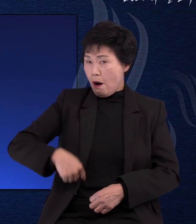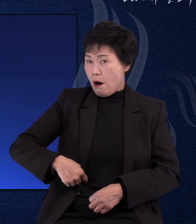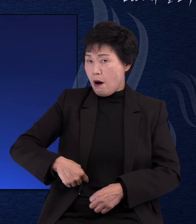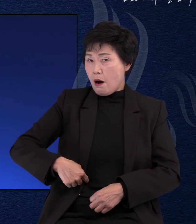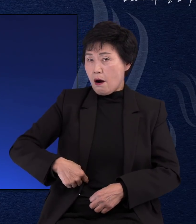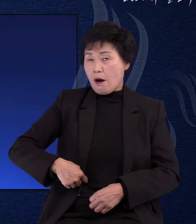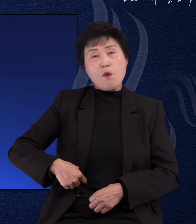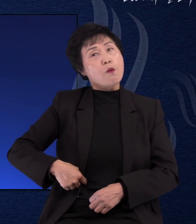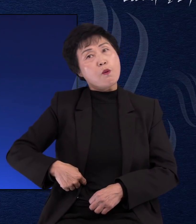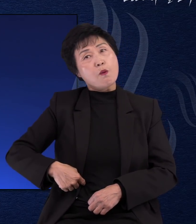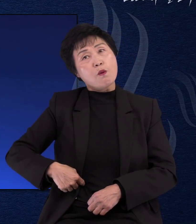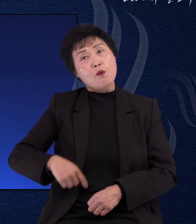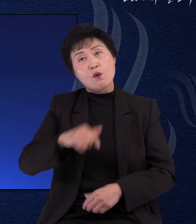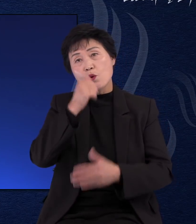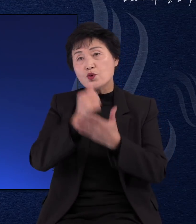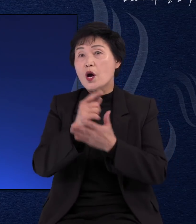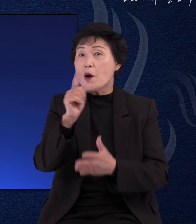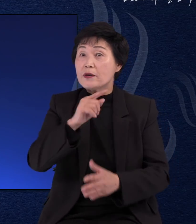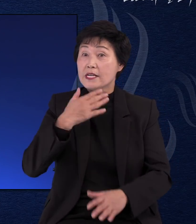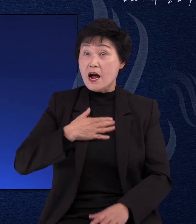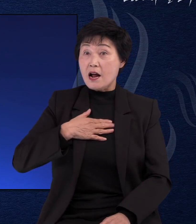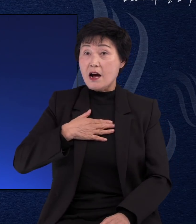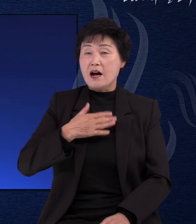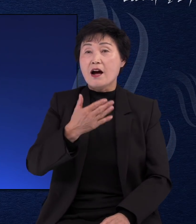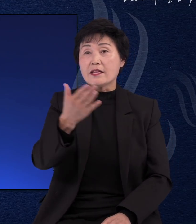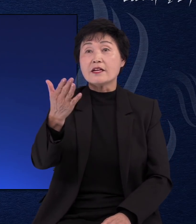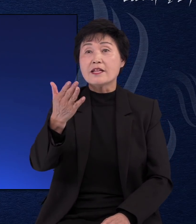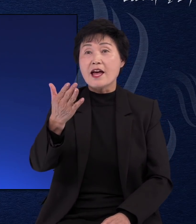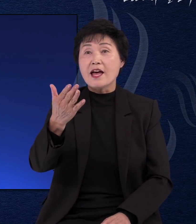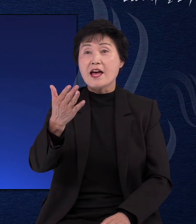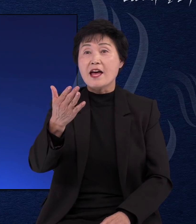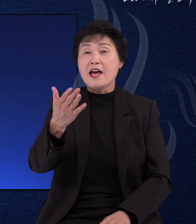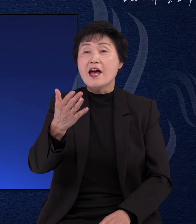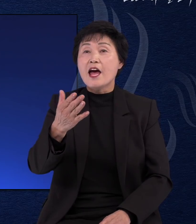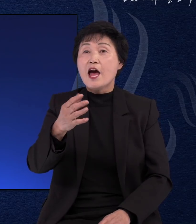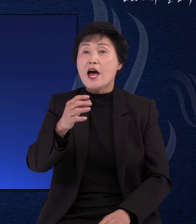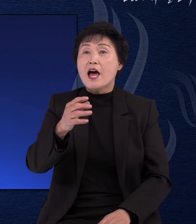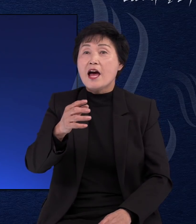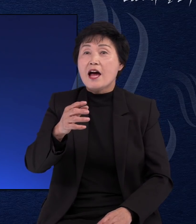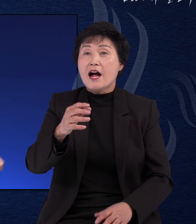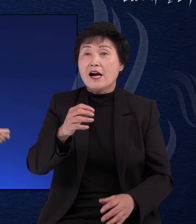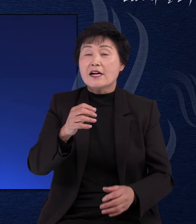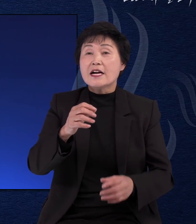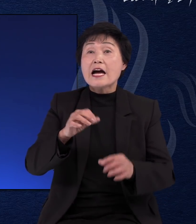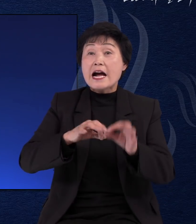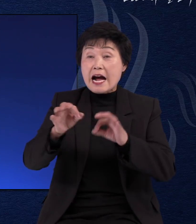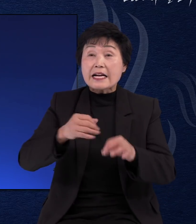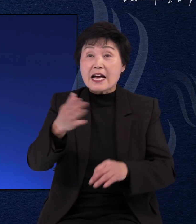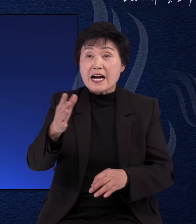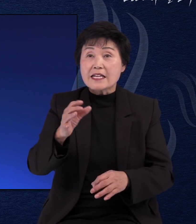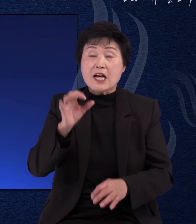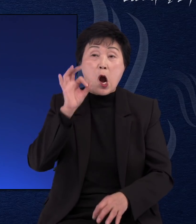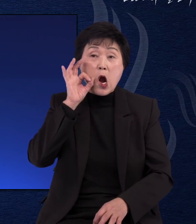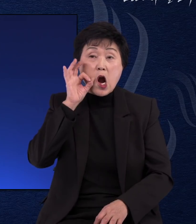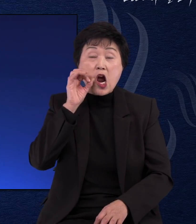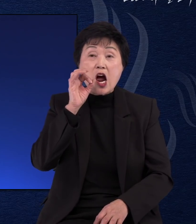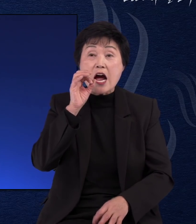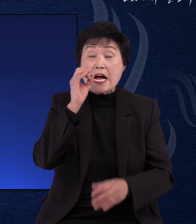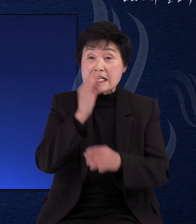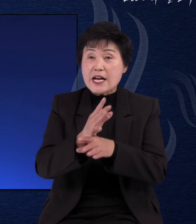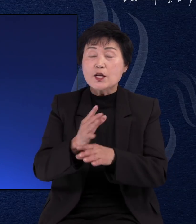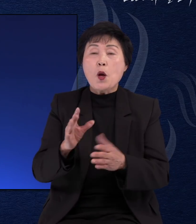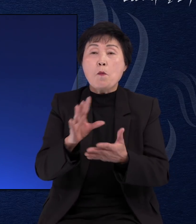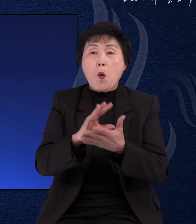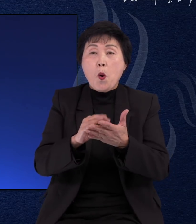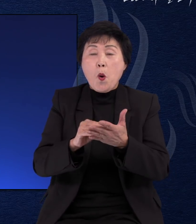그러면서 죄가 뭔 줄 아냐? 너네 100원 가지고 전방에 가가지고 사탕 10개 사야 되는데 몰래 1개 더 해서 11개 가져오는 그런 죄